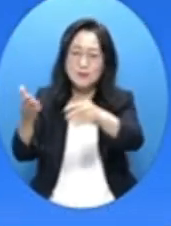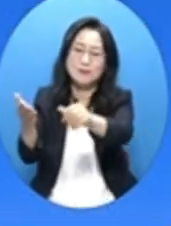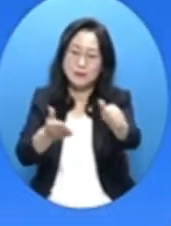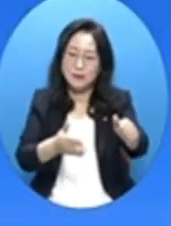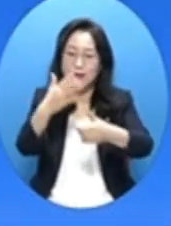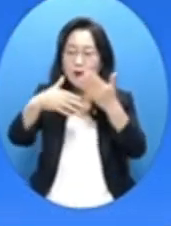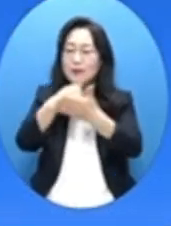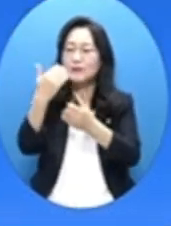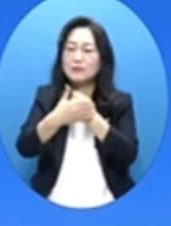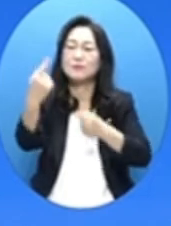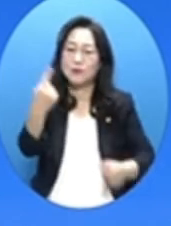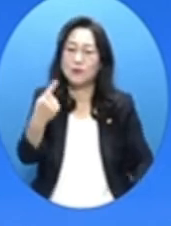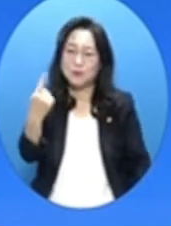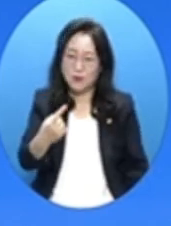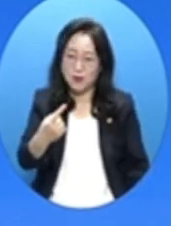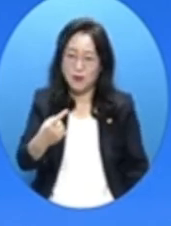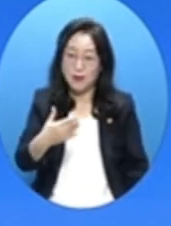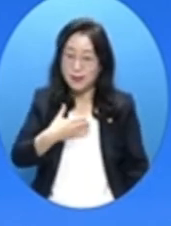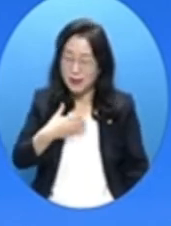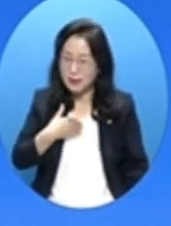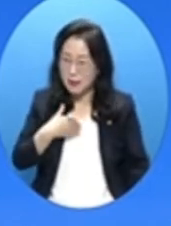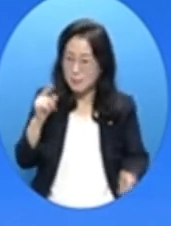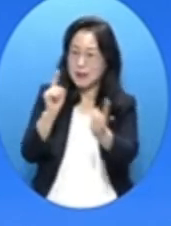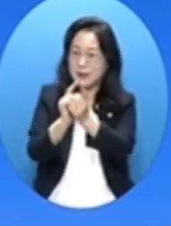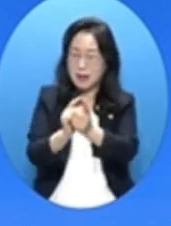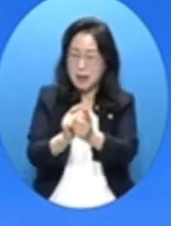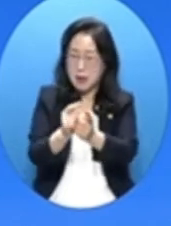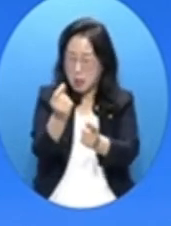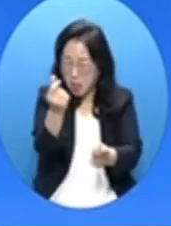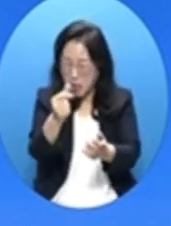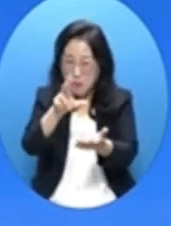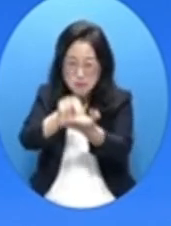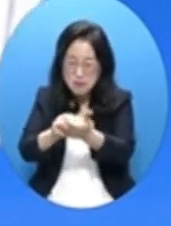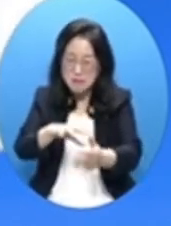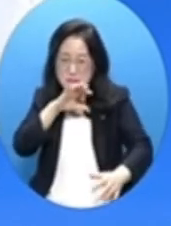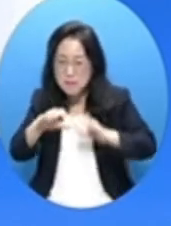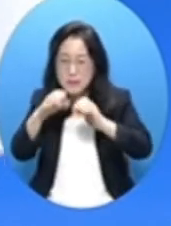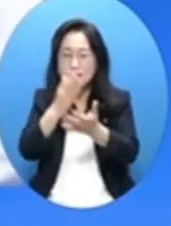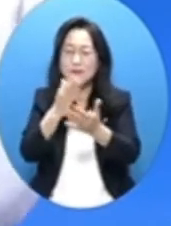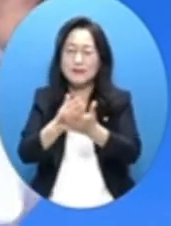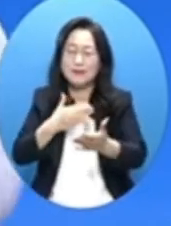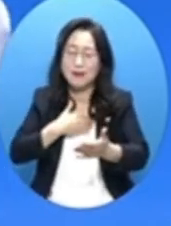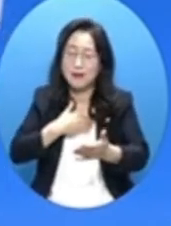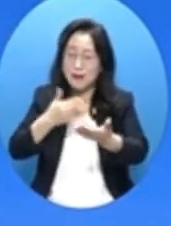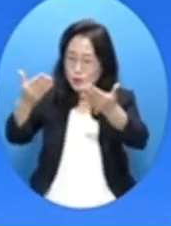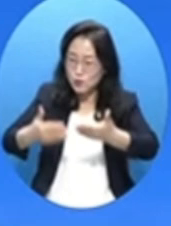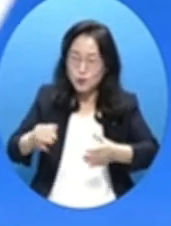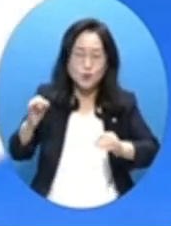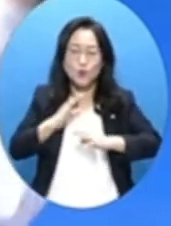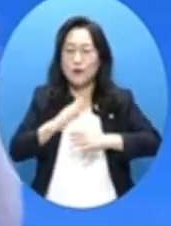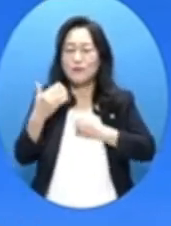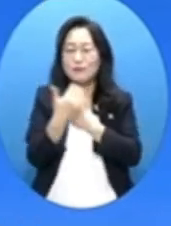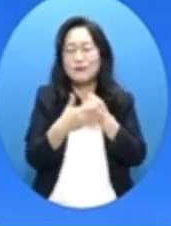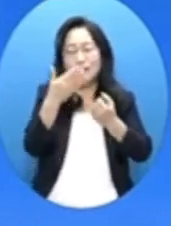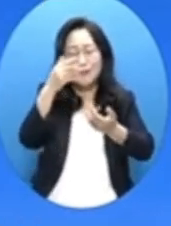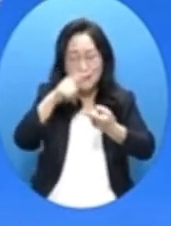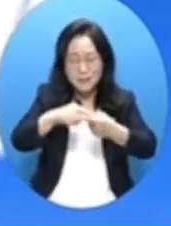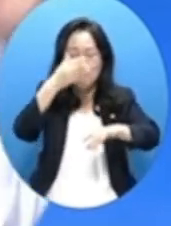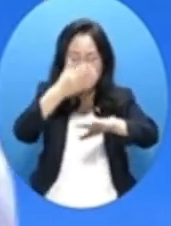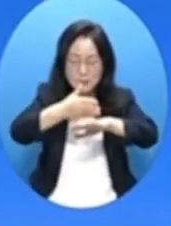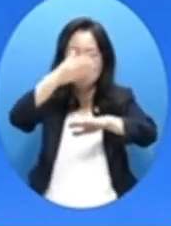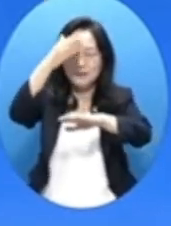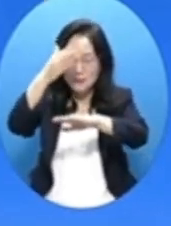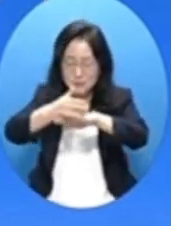것입니다. 내게 당하는 요만한 문제 갖고 불평하지 말고 내게 주신 그 놀라운 은혜에 대해서 감사하고 또